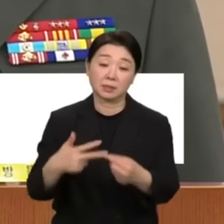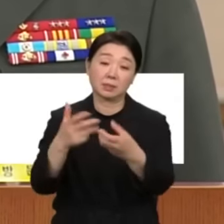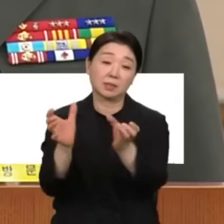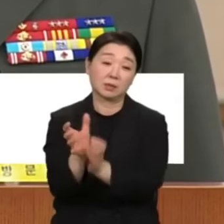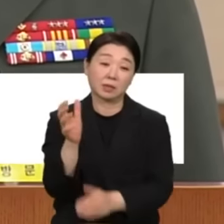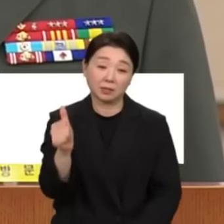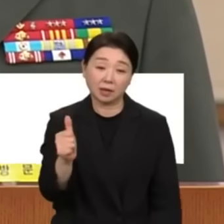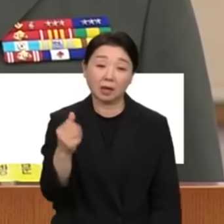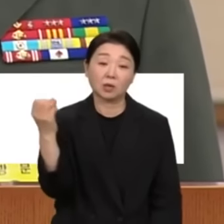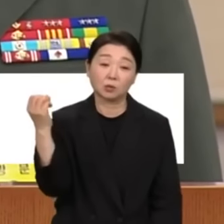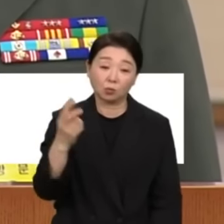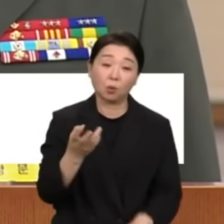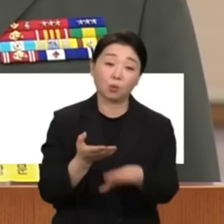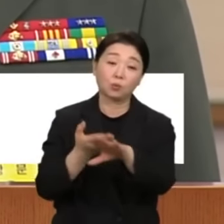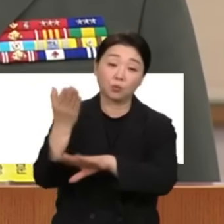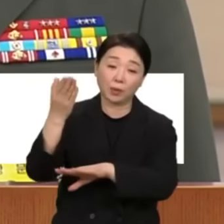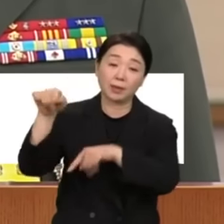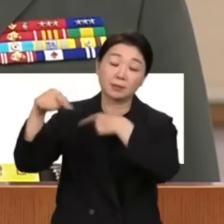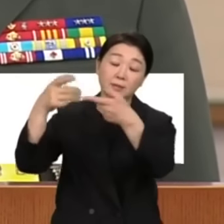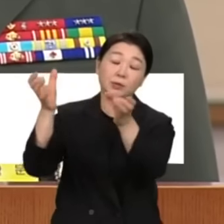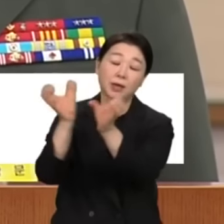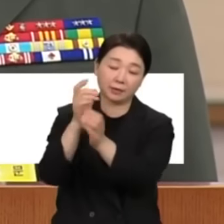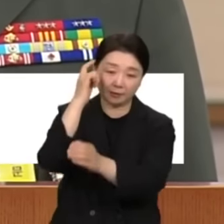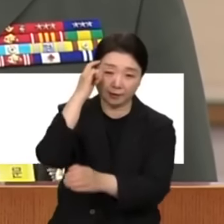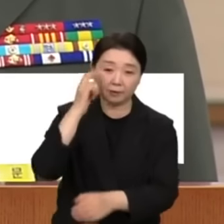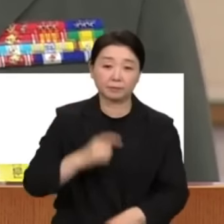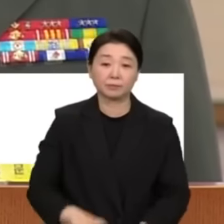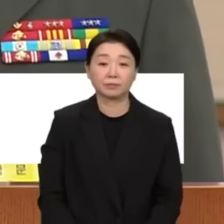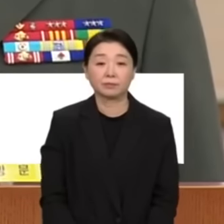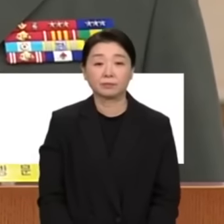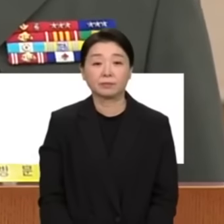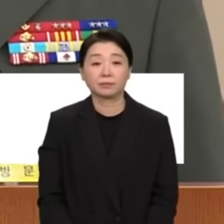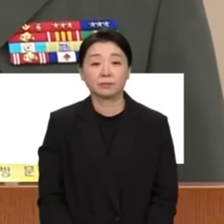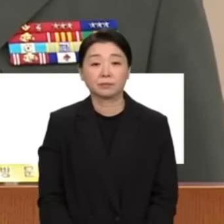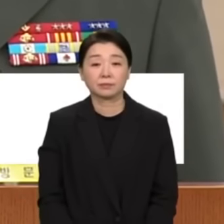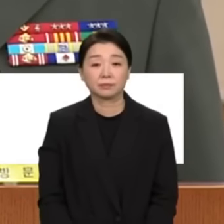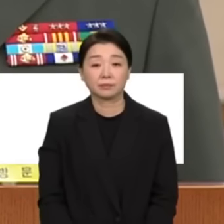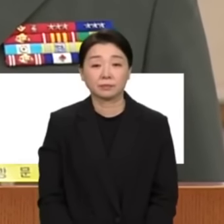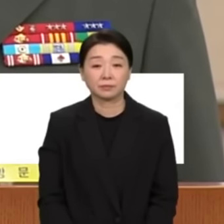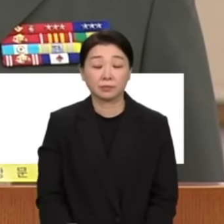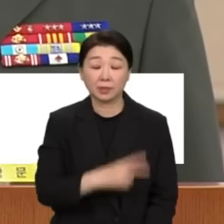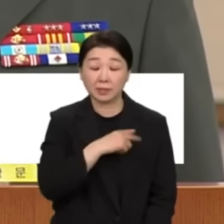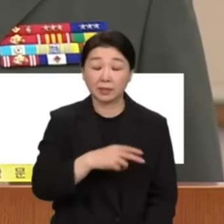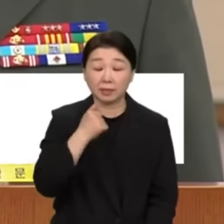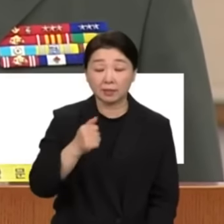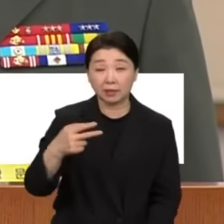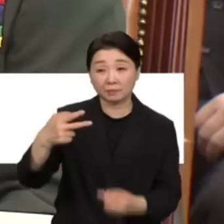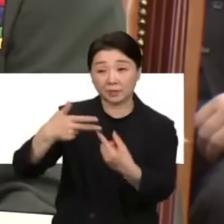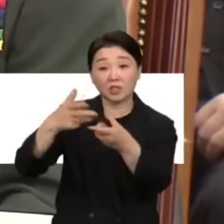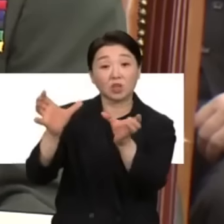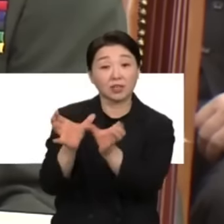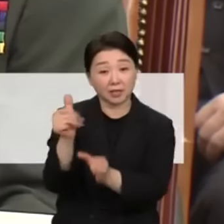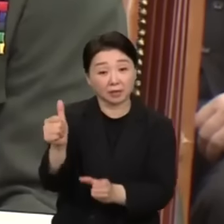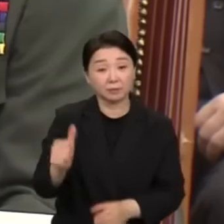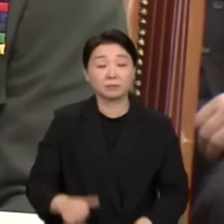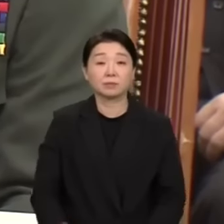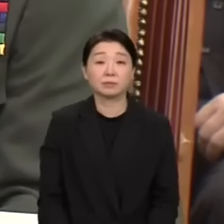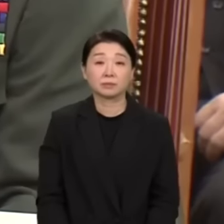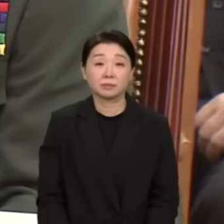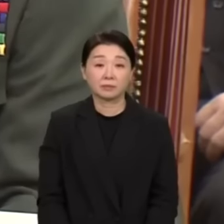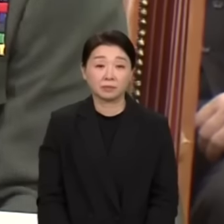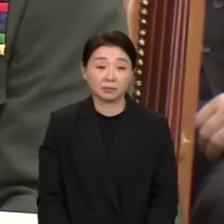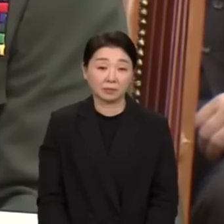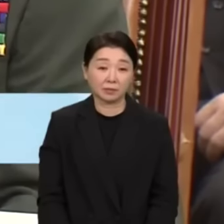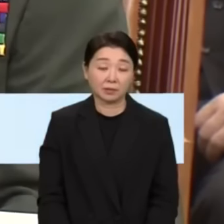7여단장 또는 그 위에 상급 지휘관으로 생각을 합니다. 예, 사단장, 여단장으로 추정할 수 있습니다. 네. 작전